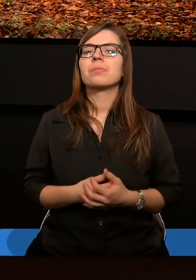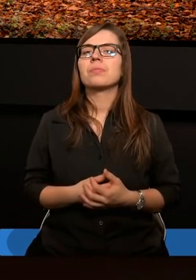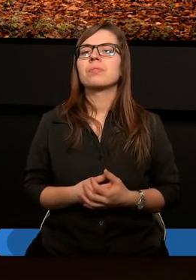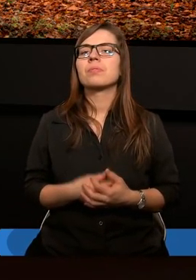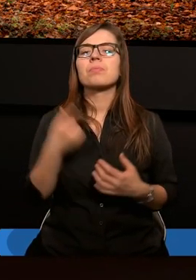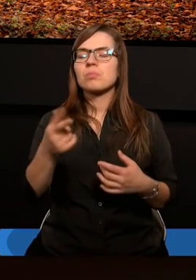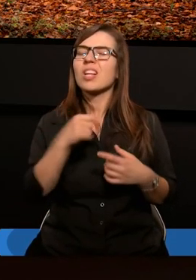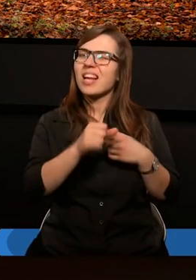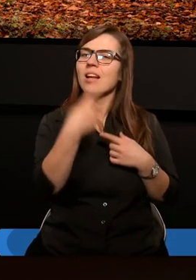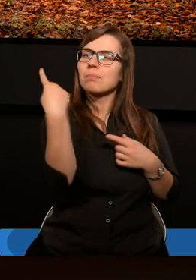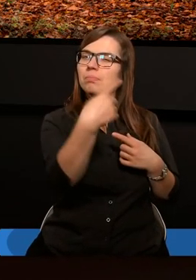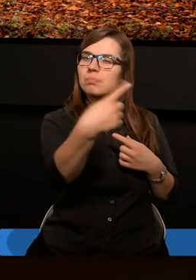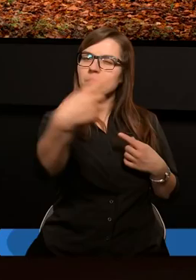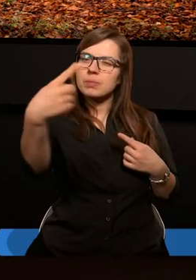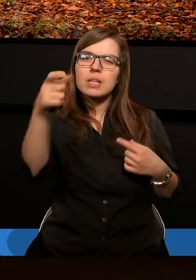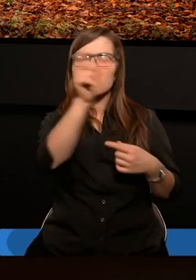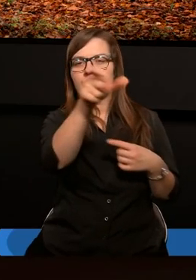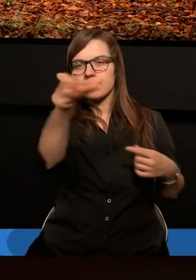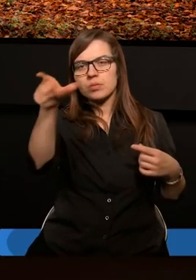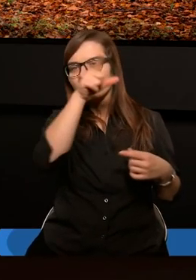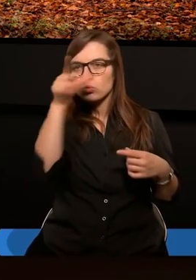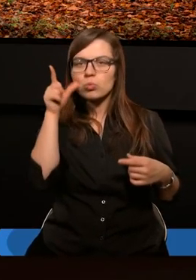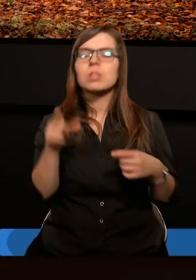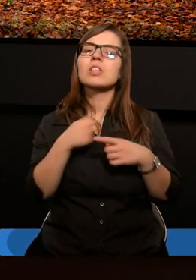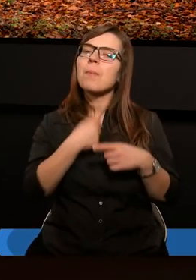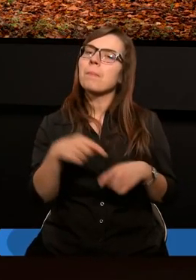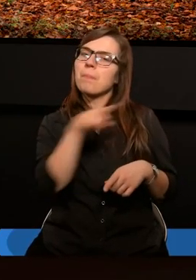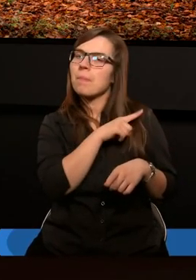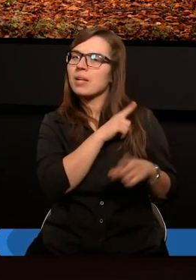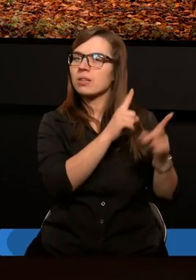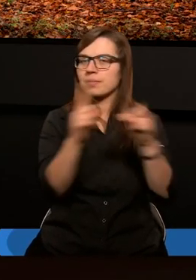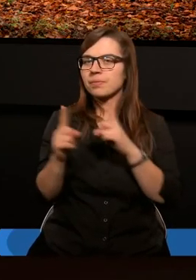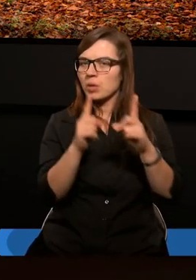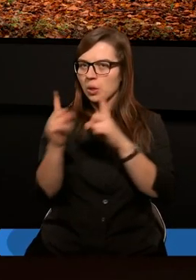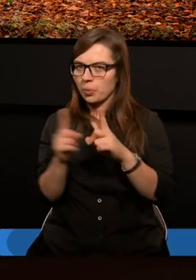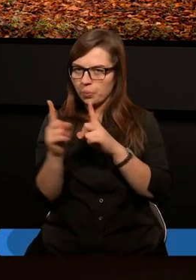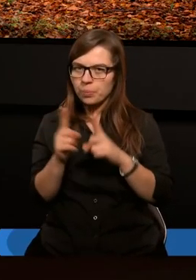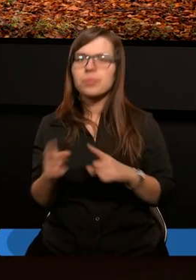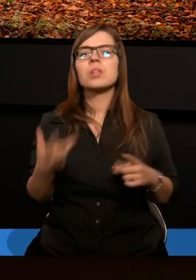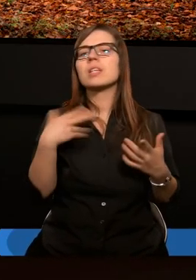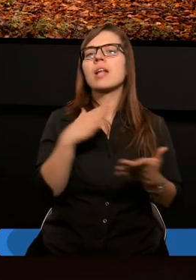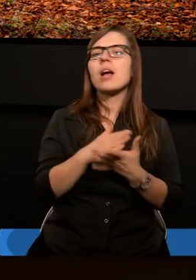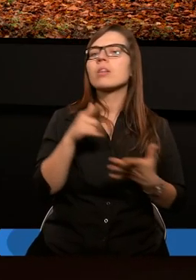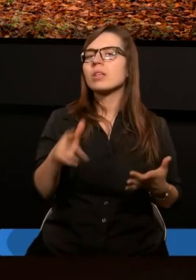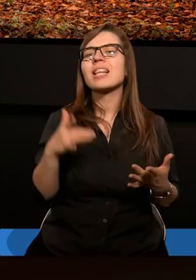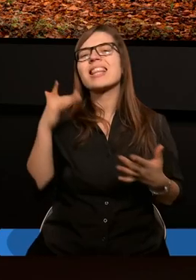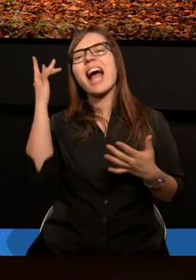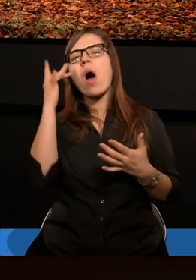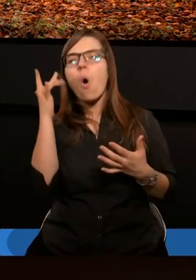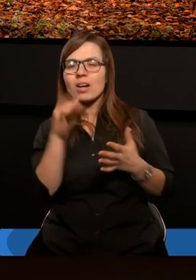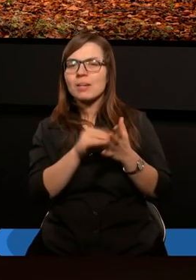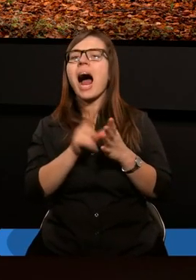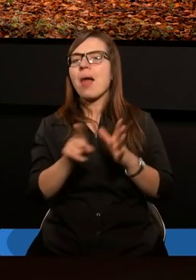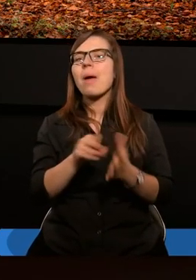to jest wielka przestroga te słowa, w każdym innym sensie również, nie tylko teologicznym.